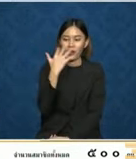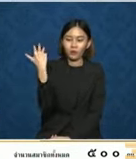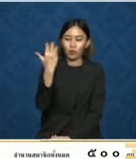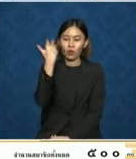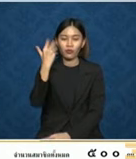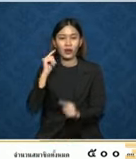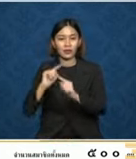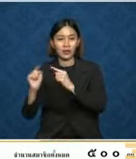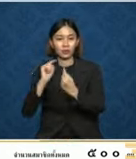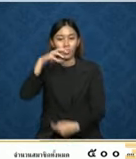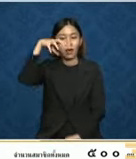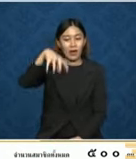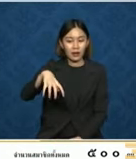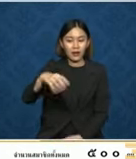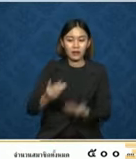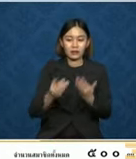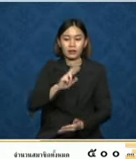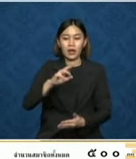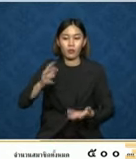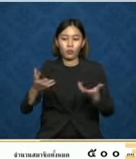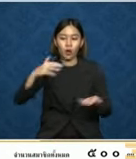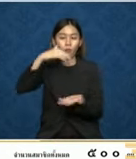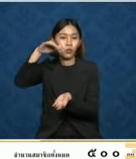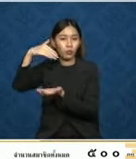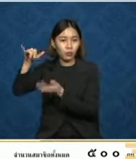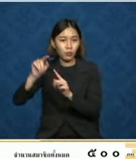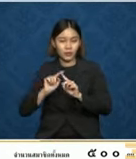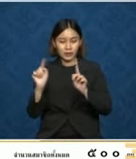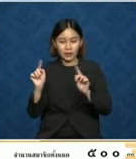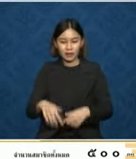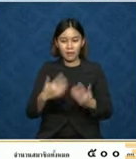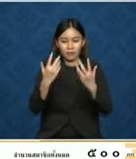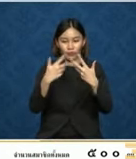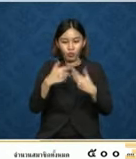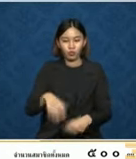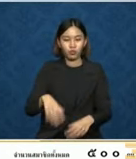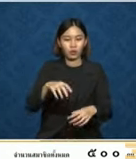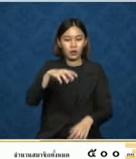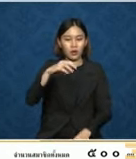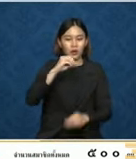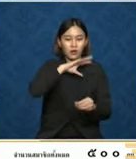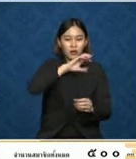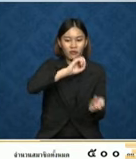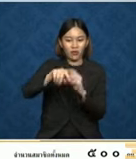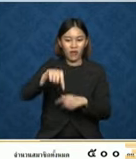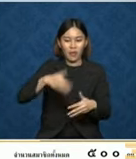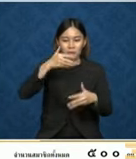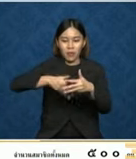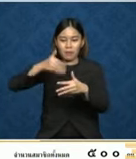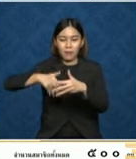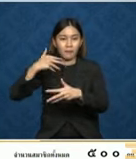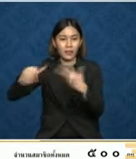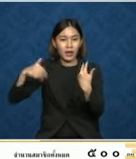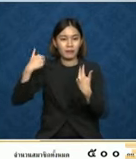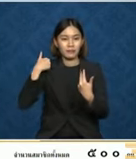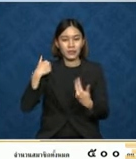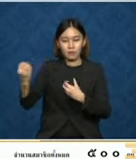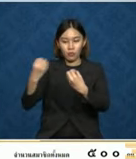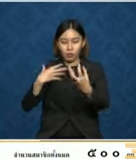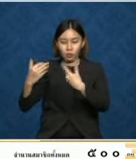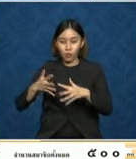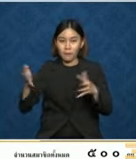ทั้งจากตัวอาคารแล้วก็ตัวระบบขนส่งแต่โรงขยะแห่งนี้ผู้ประกอบการยังบกพร่องอยู่หลายอย่างครับจนมีการร้องเรียนจำ